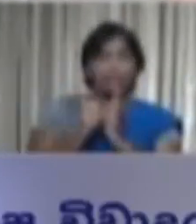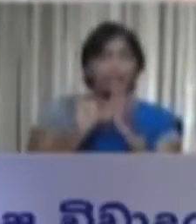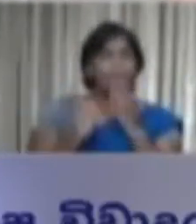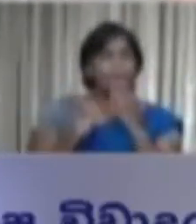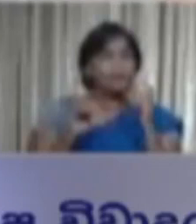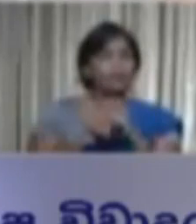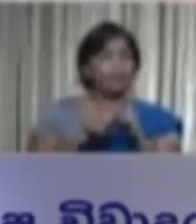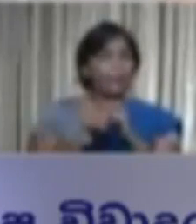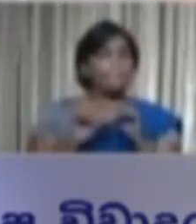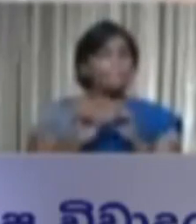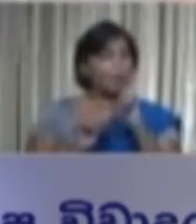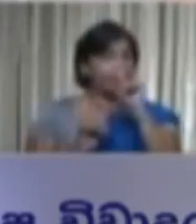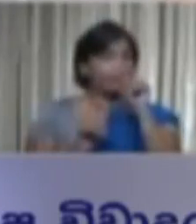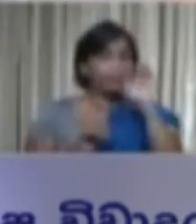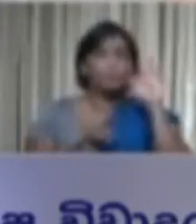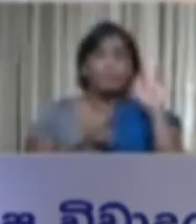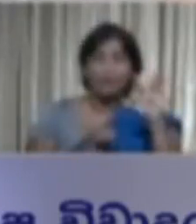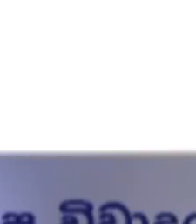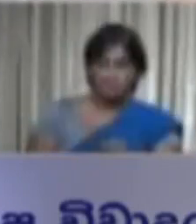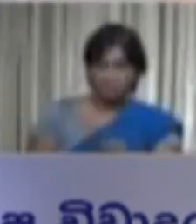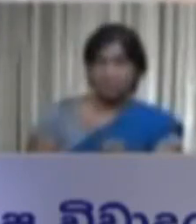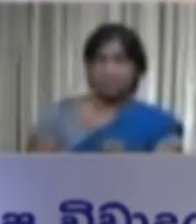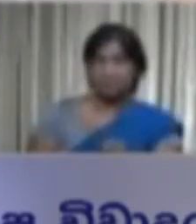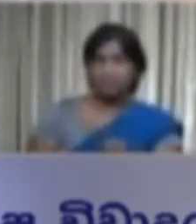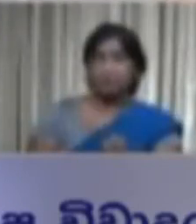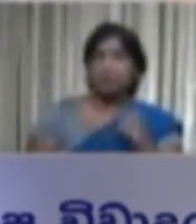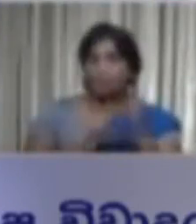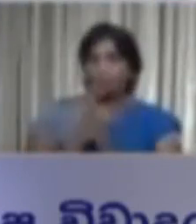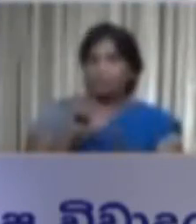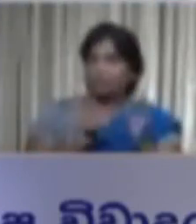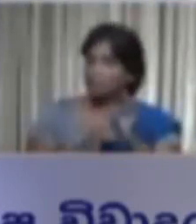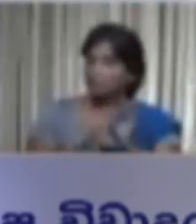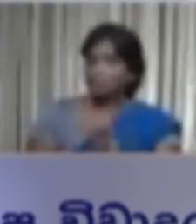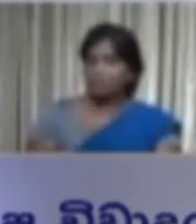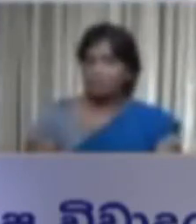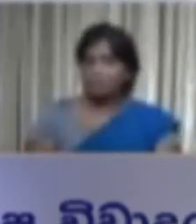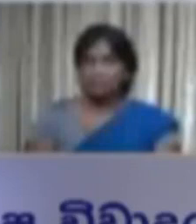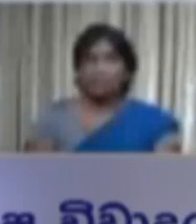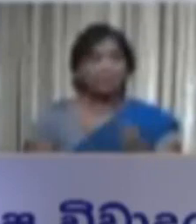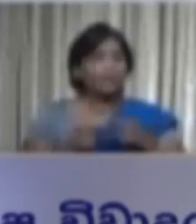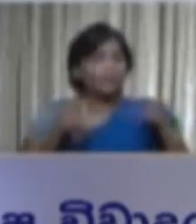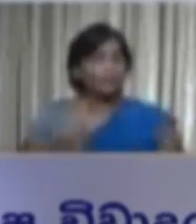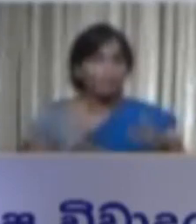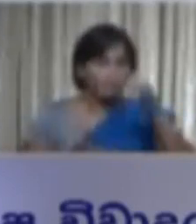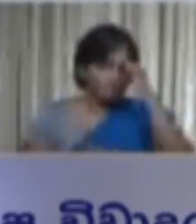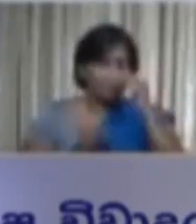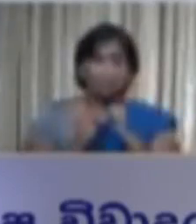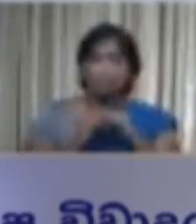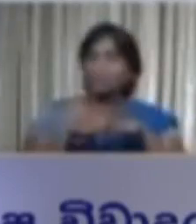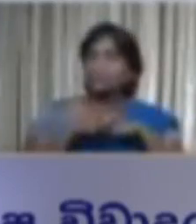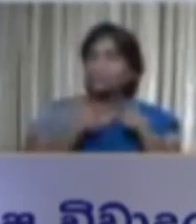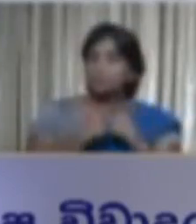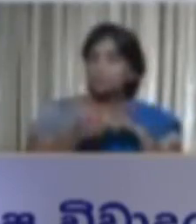ඩොලර් බිලියන 1.5ක් ඩැග් ගන්න හදනවා කියලා රජයේ පුවත්පත් වල තිබ්බා. අපේ විපක්ෂ නායකතුමාගේ වෘත්තීය සමිති ලේකම්